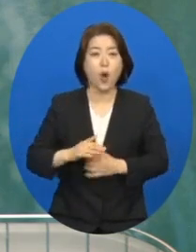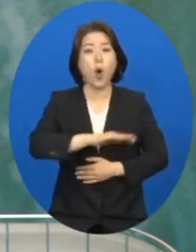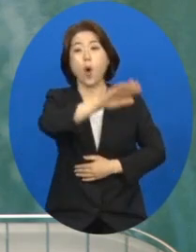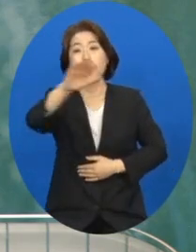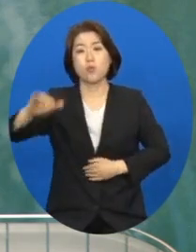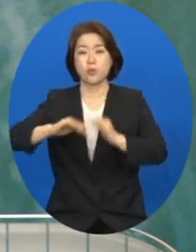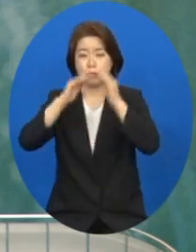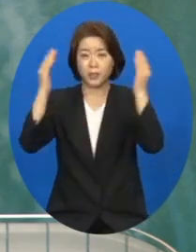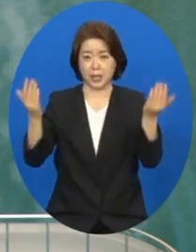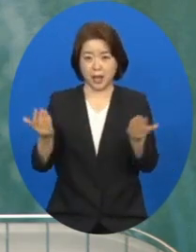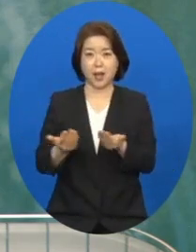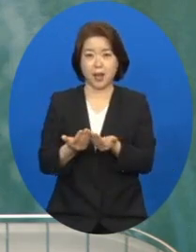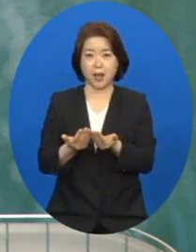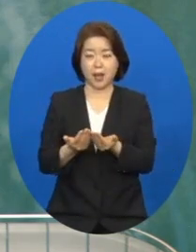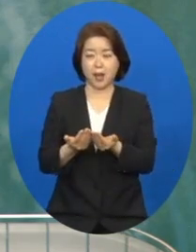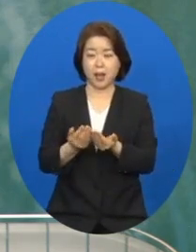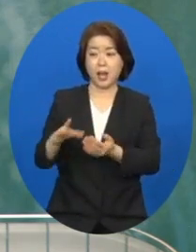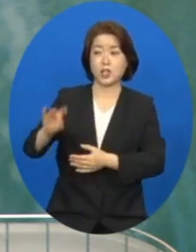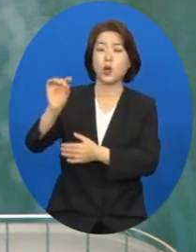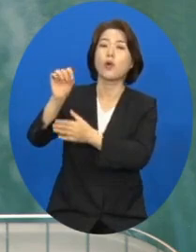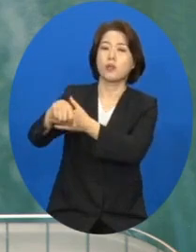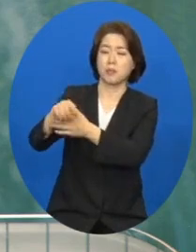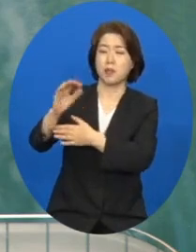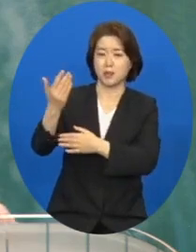다 첫 열매예요.